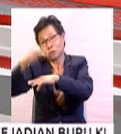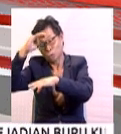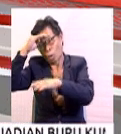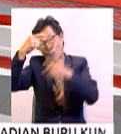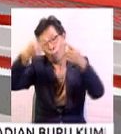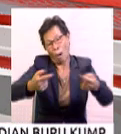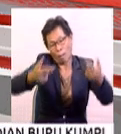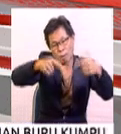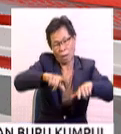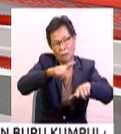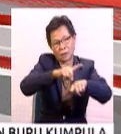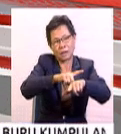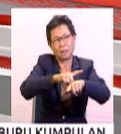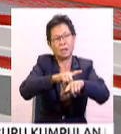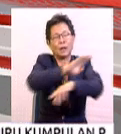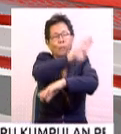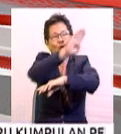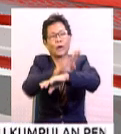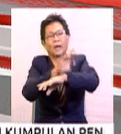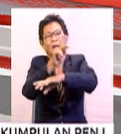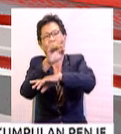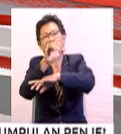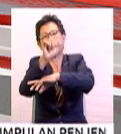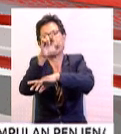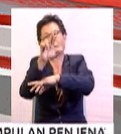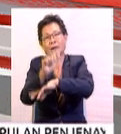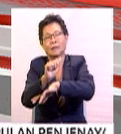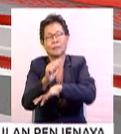yang berlangsung di Stadium Juara Bukit Kiara.